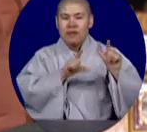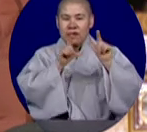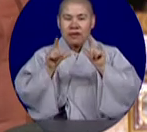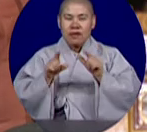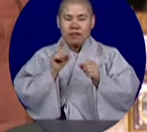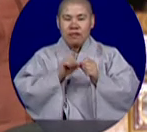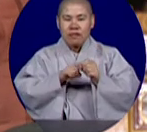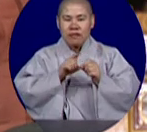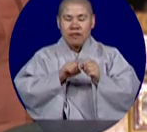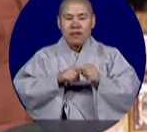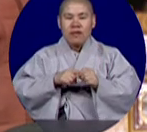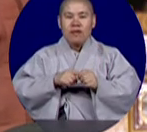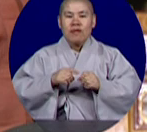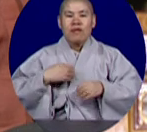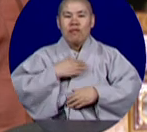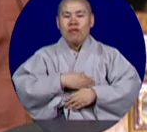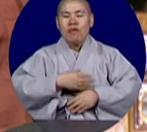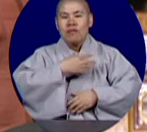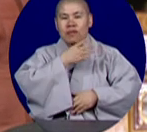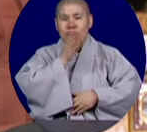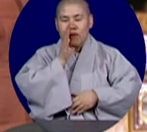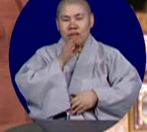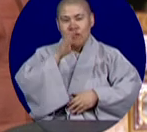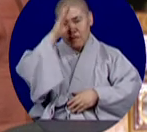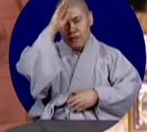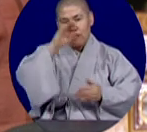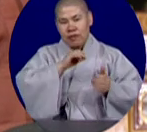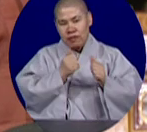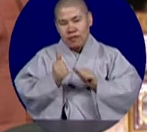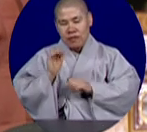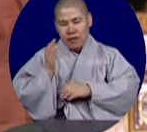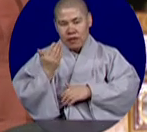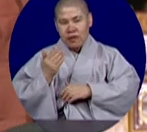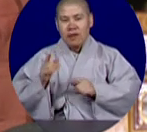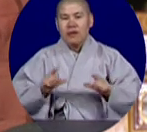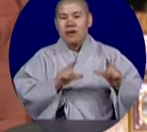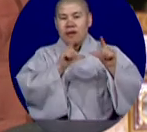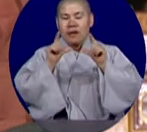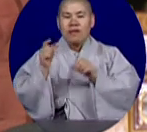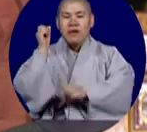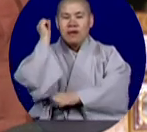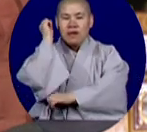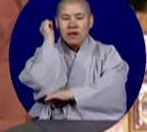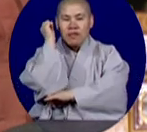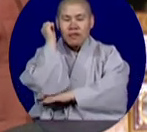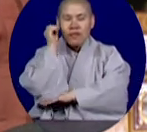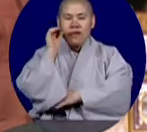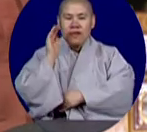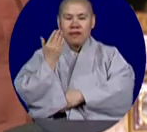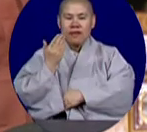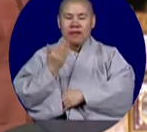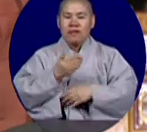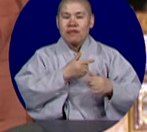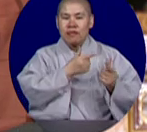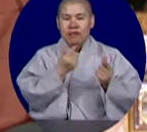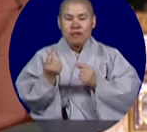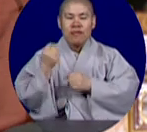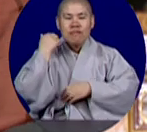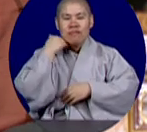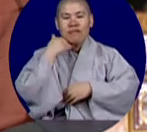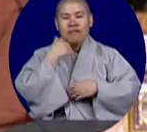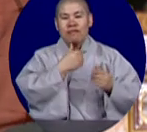이거 몸 버리는 거죠. 탐욕을 위해서 몸을 버리는 게 우리의 삶의 본질이에요. 뭐 이건 똑같습니다.